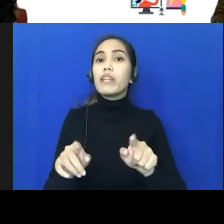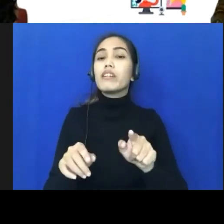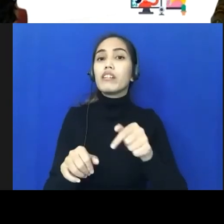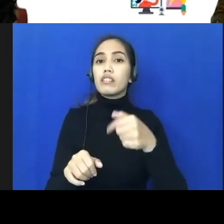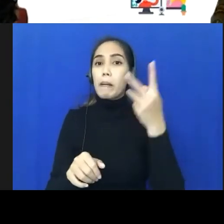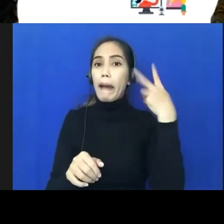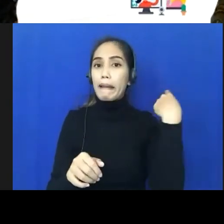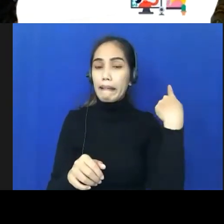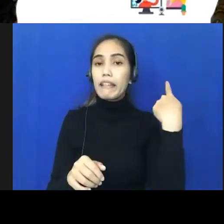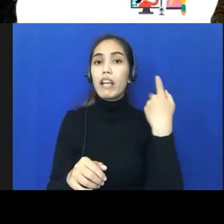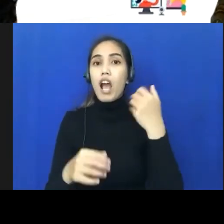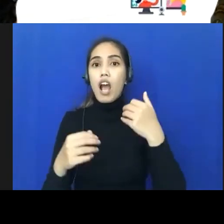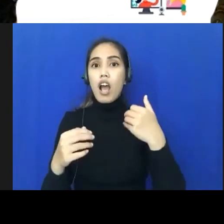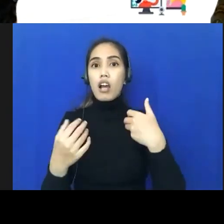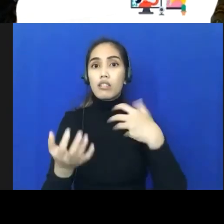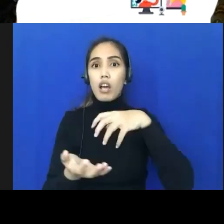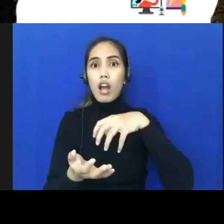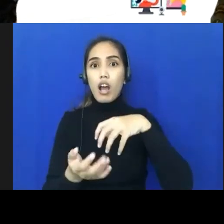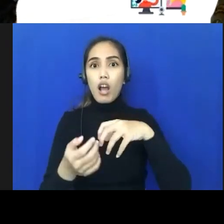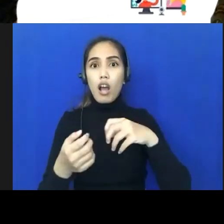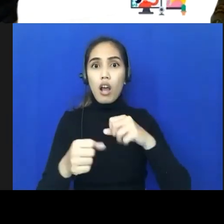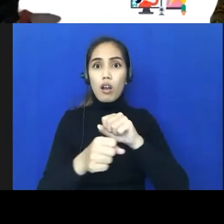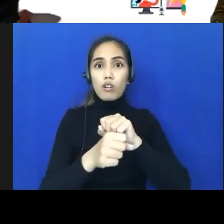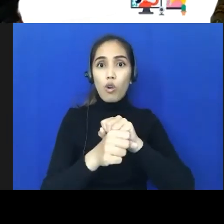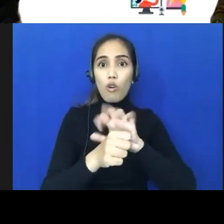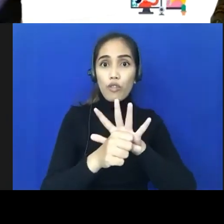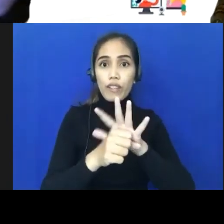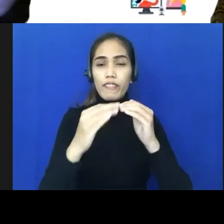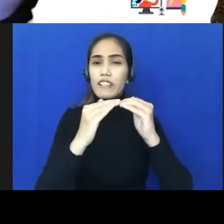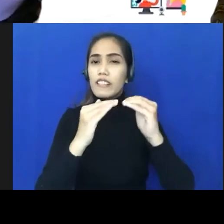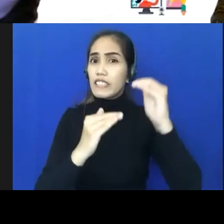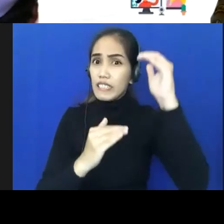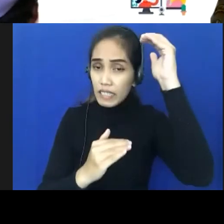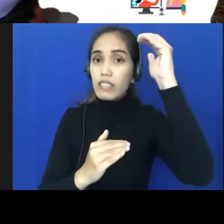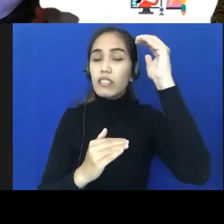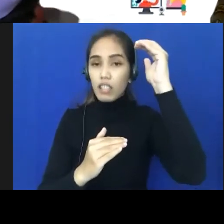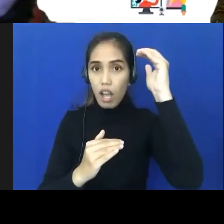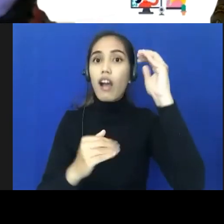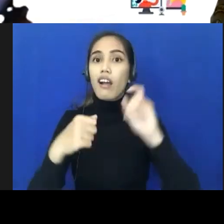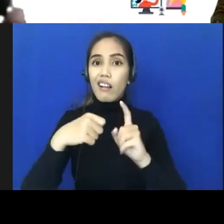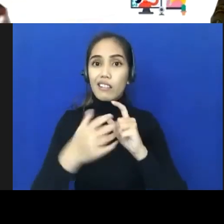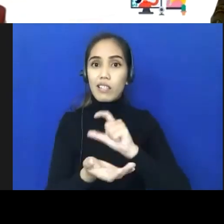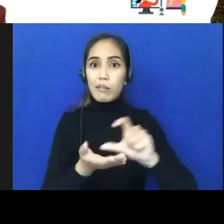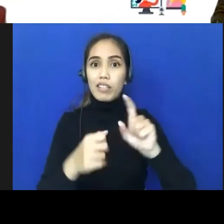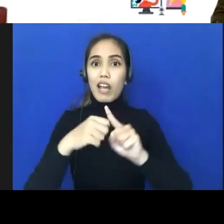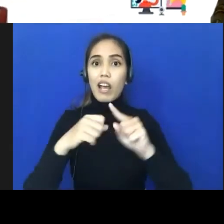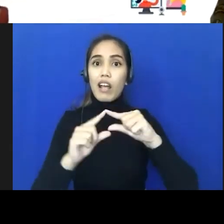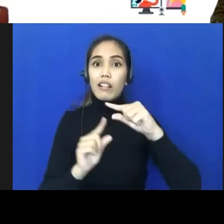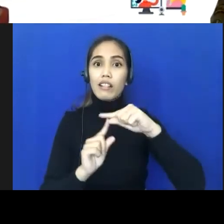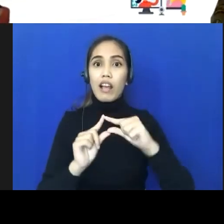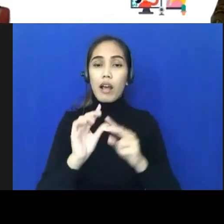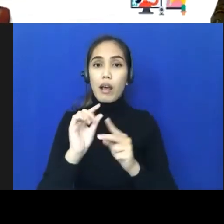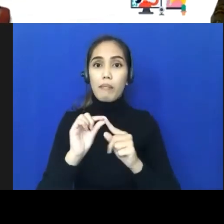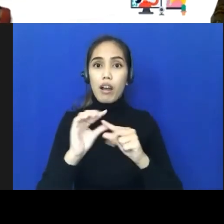kemarin kasus kami sangat banyak dari zona merah, sementara Posyandu tidak buka. Tapi untuk kasus-kasus,